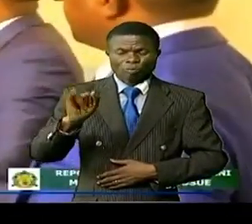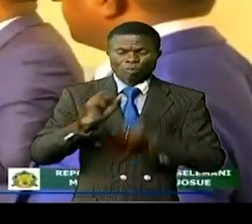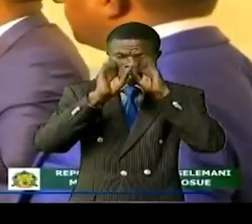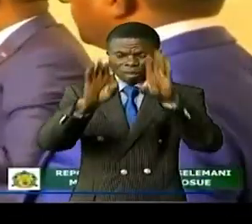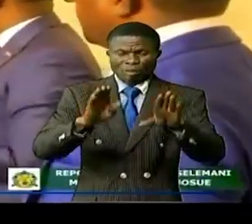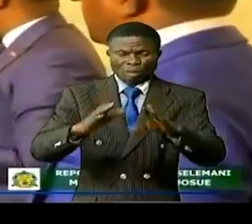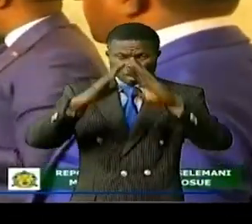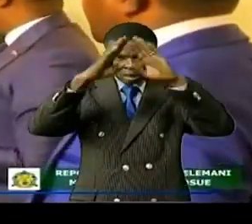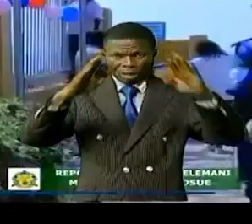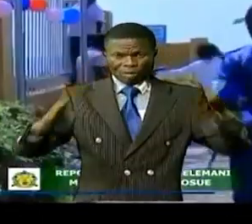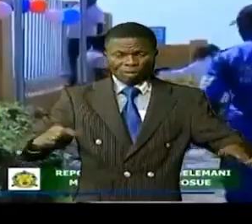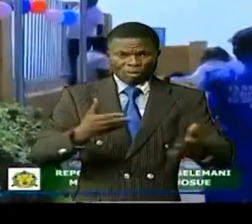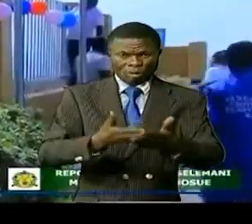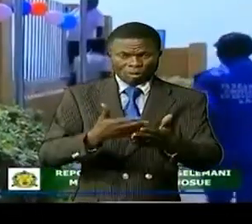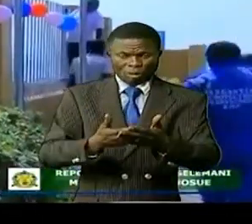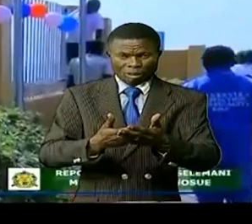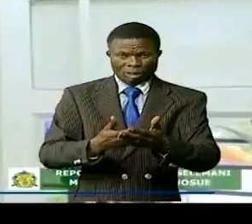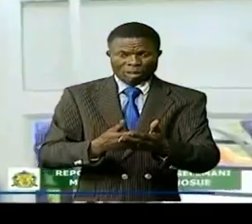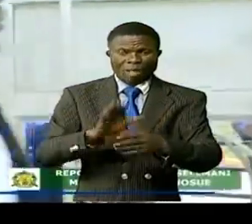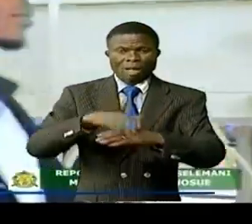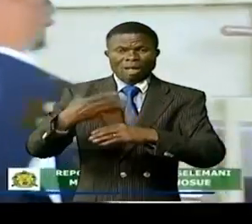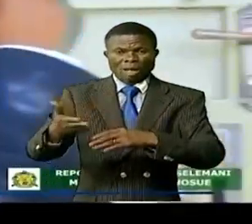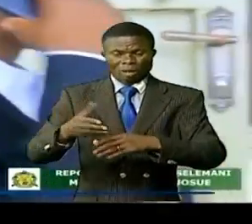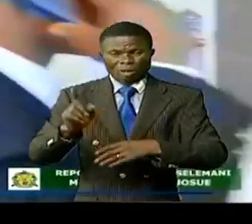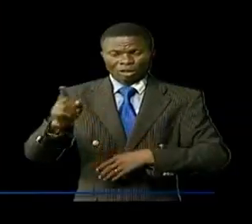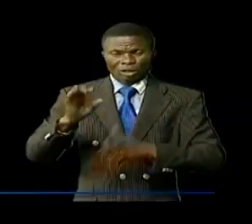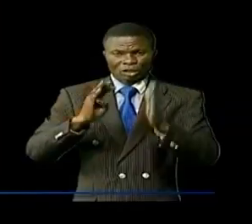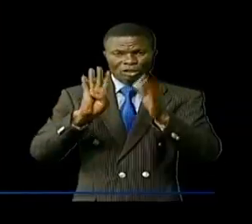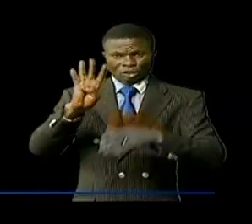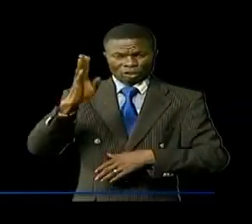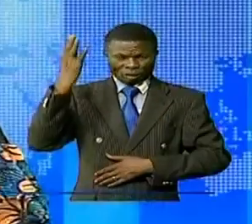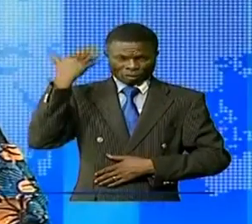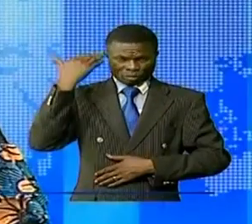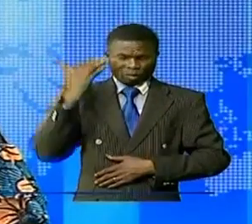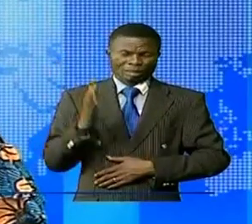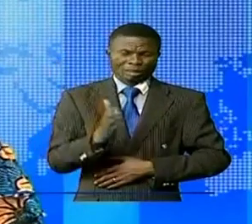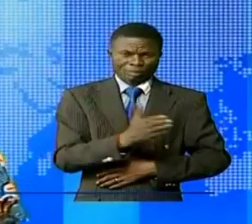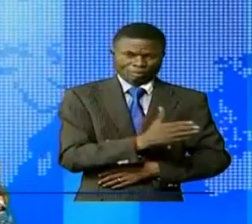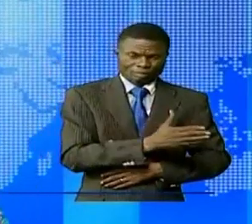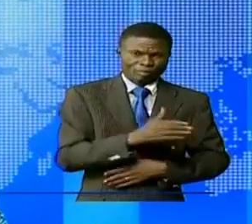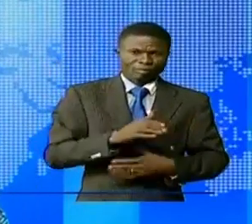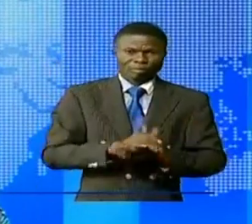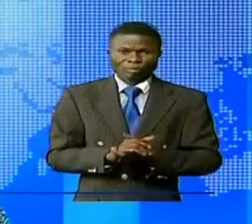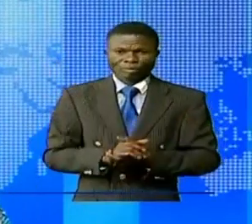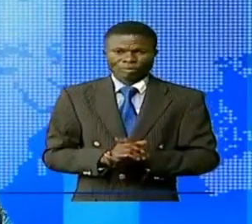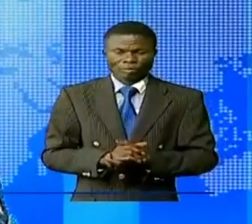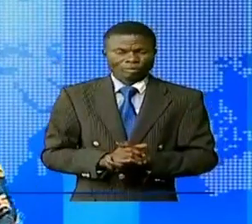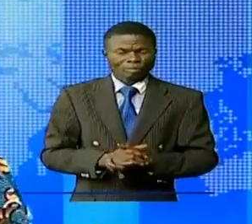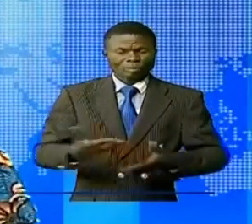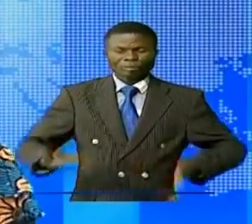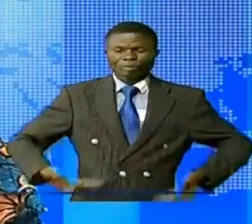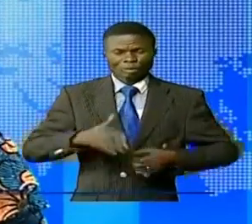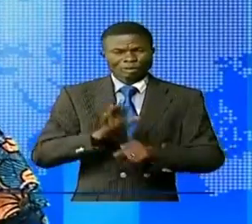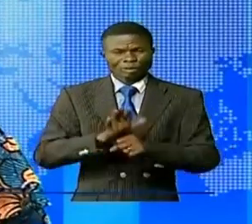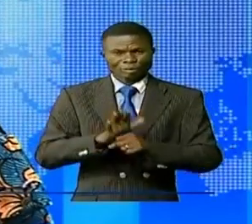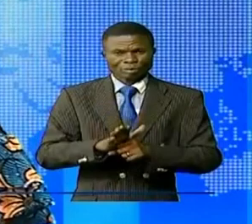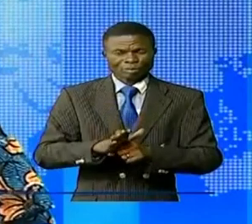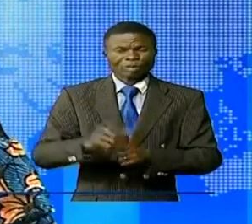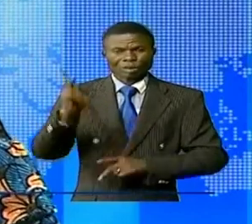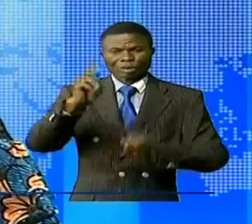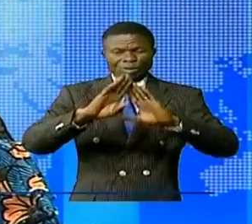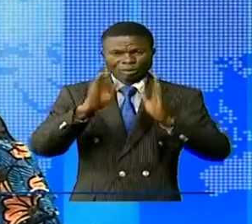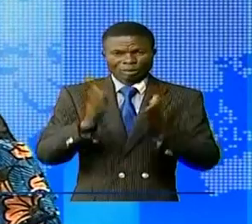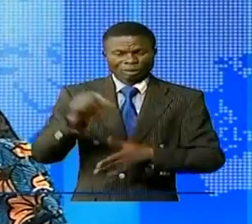bâtiments intervient après celui de Kassim Choumia le jeudi dernier. Ouf de soulagement pour la population du